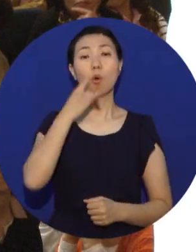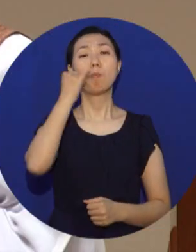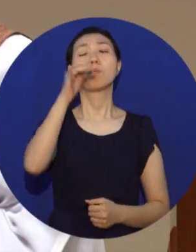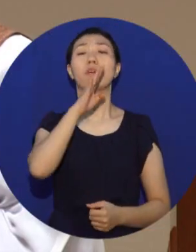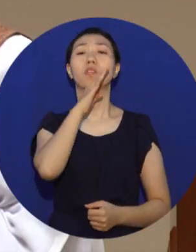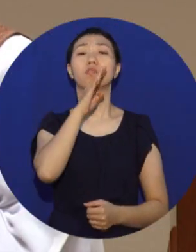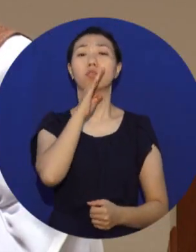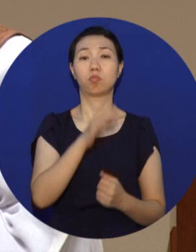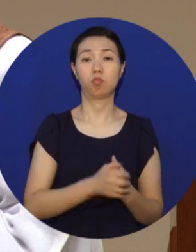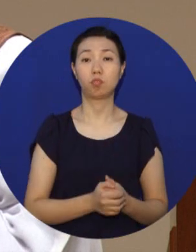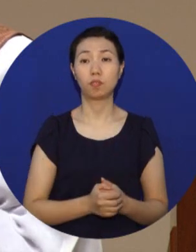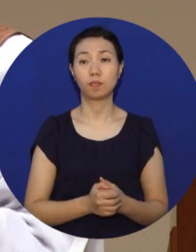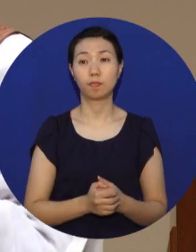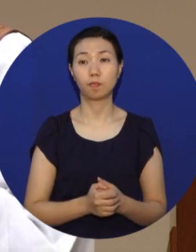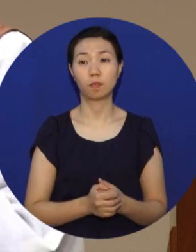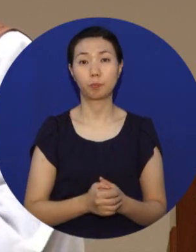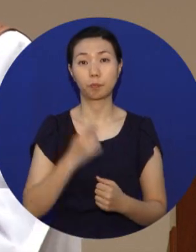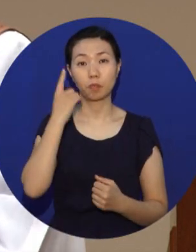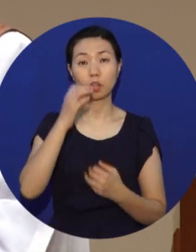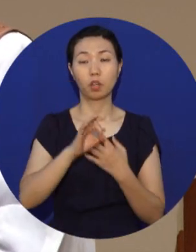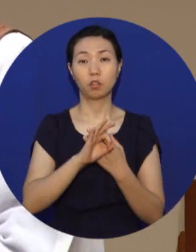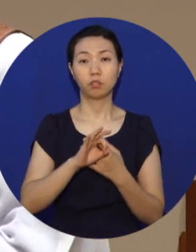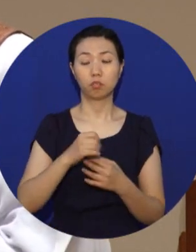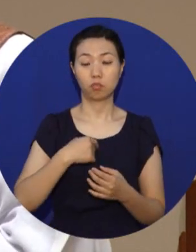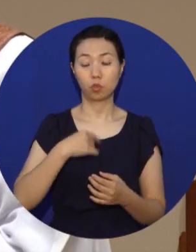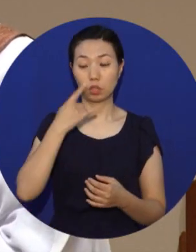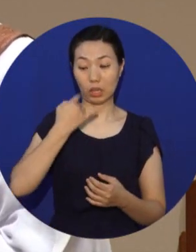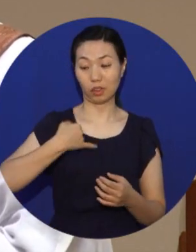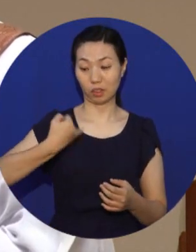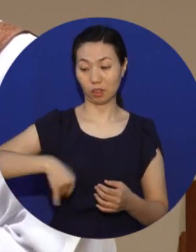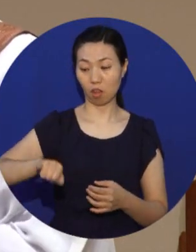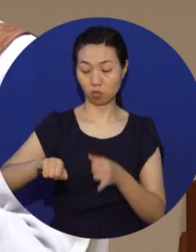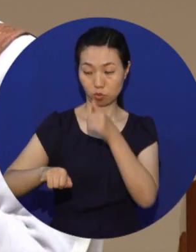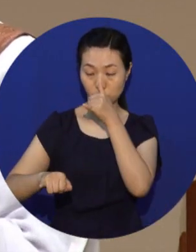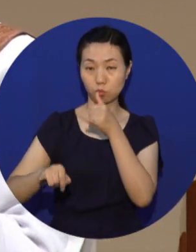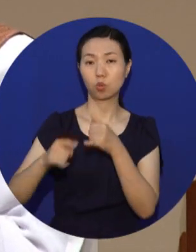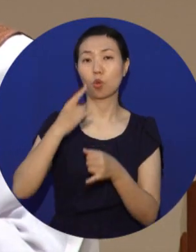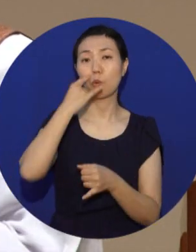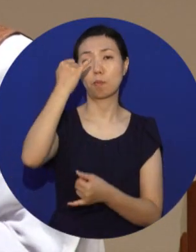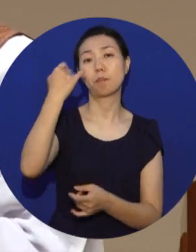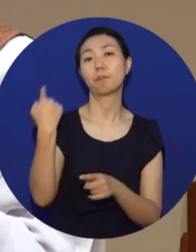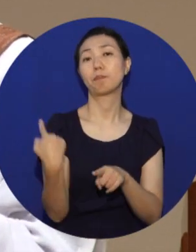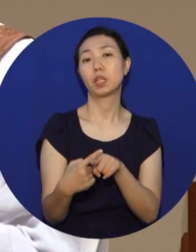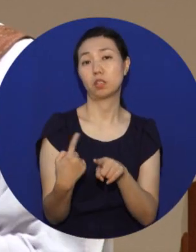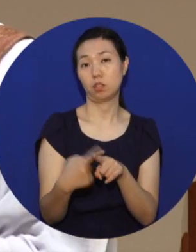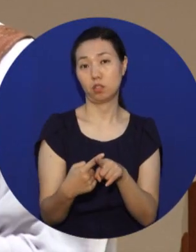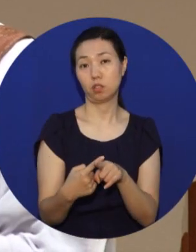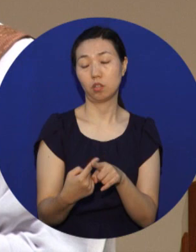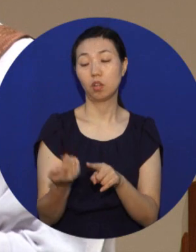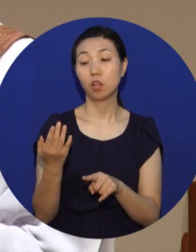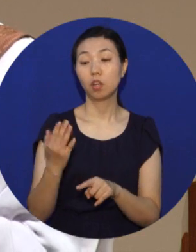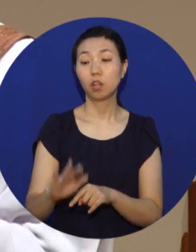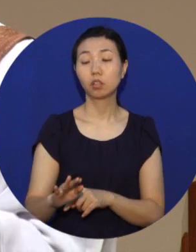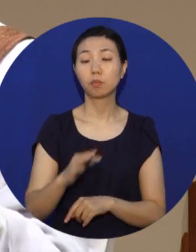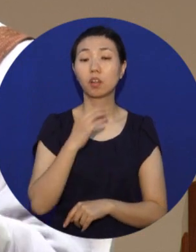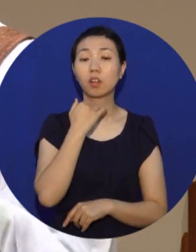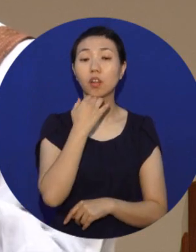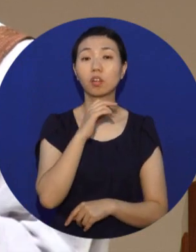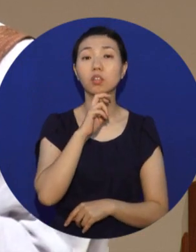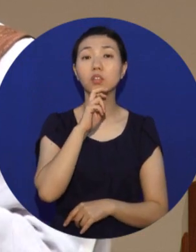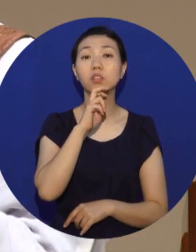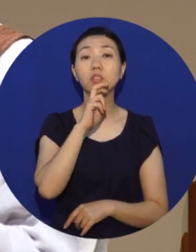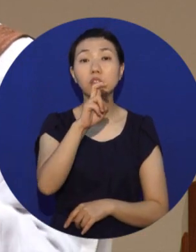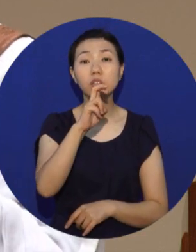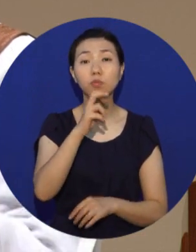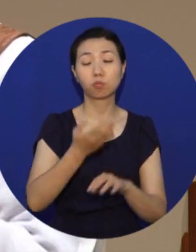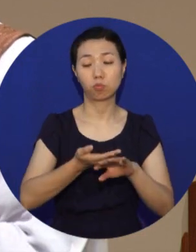엄마로서 나도 만약에 내가 옆에 있다면 그렇게 조언하겠어. 그래도 그건 뭐 자기가 20살이 넘었으니까 그 조언을